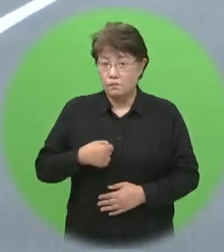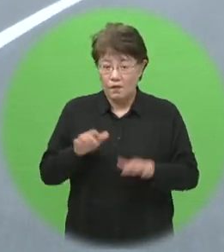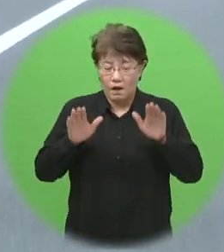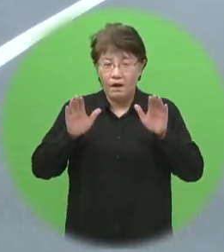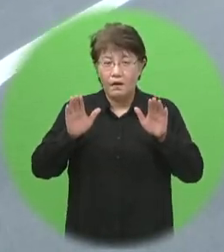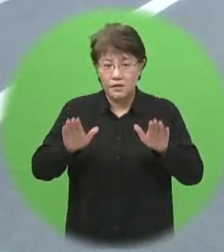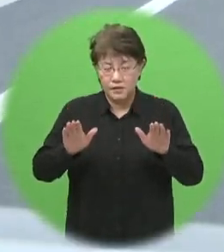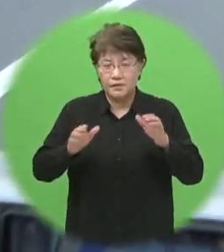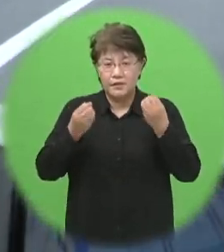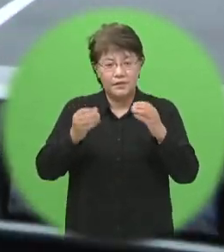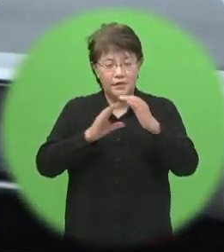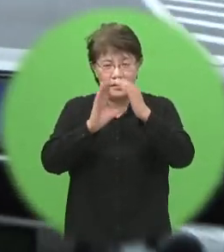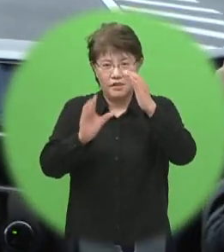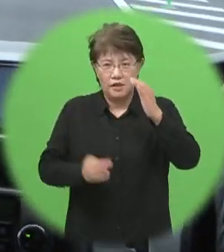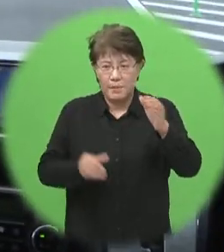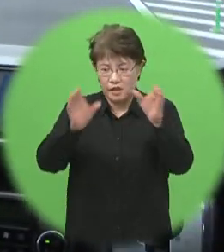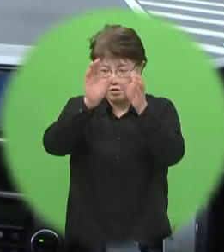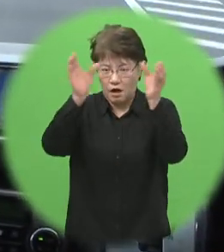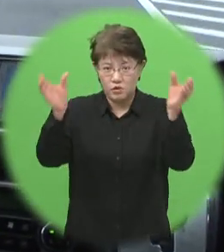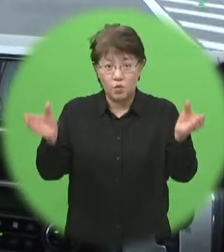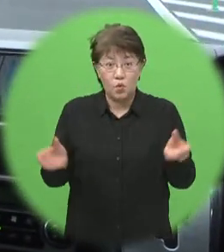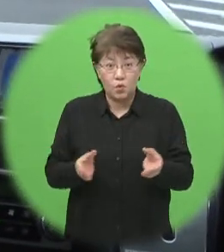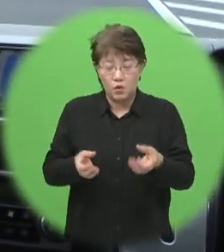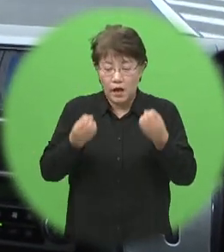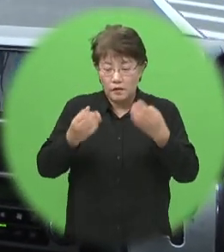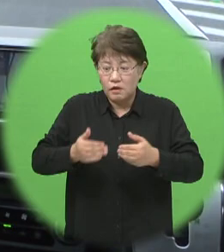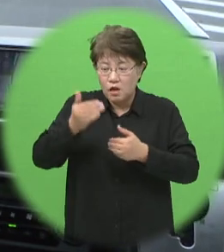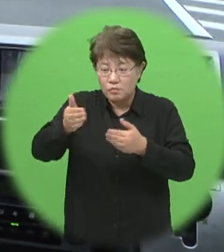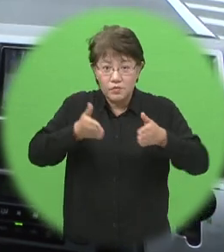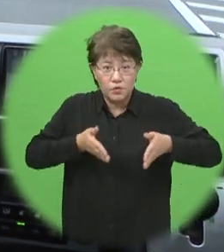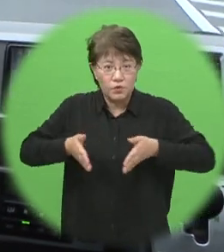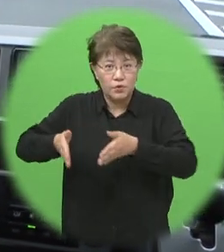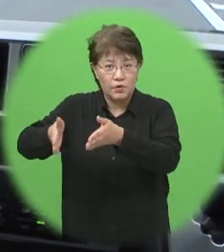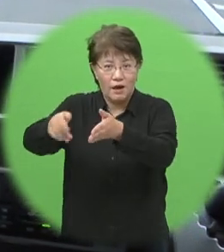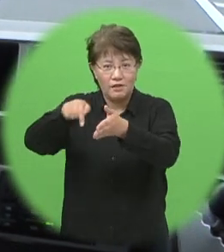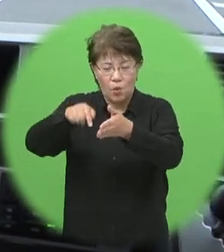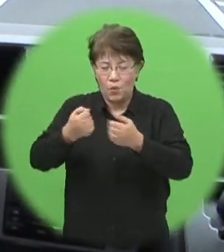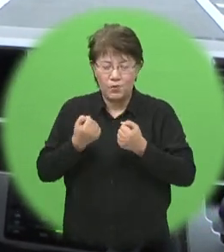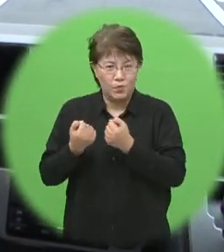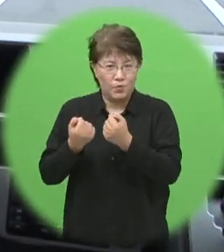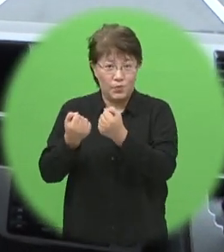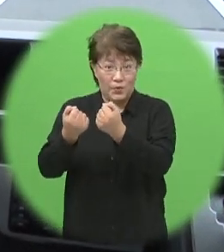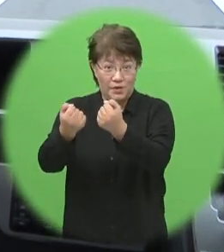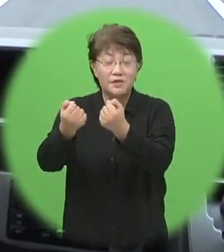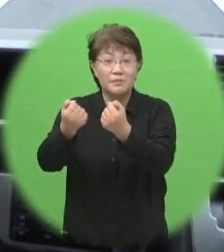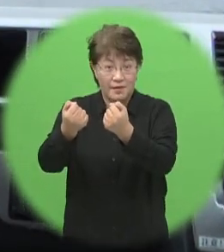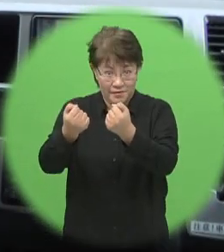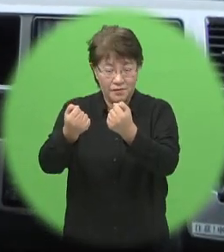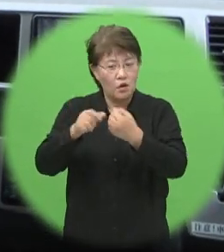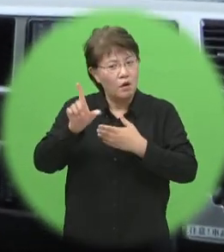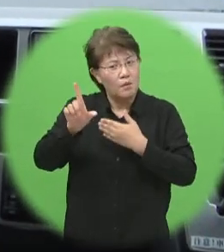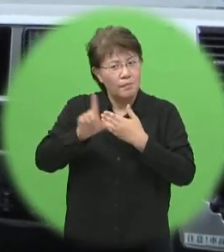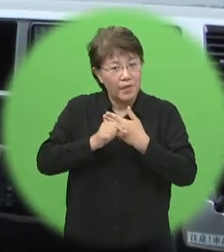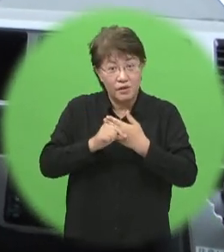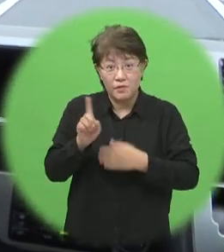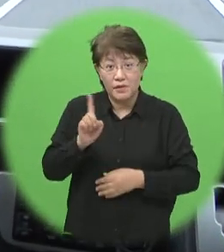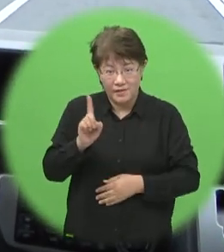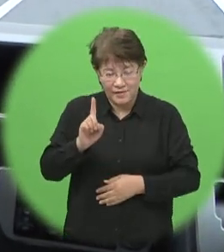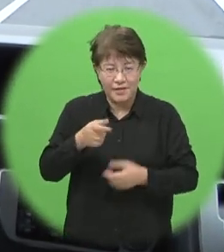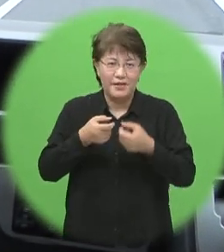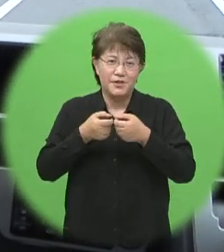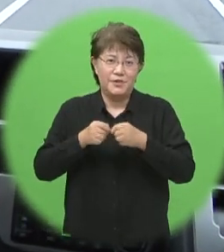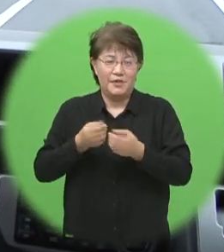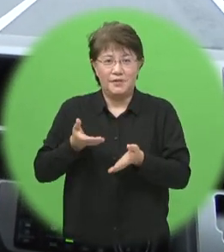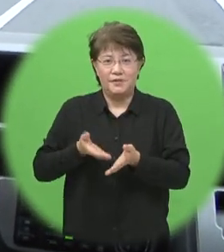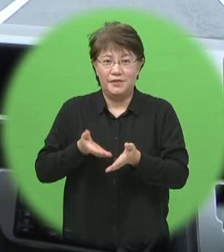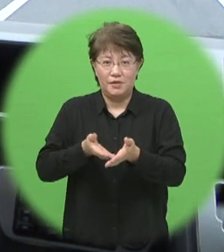私は今新山梨環状道路の新しく開通した区間を通っています。開通したことでどんなメリットがあるのか、